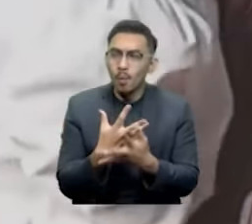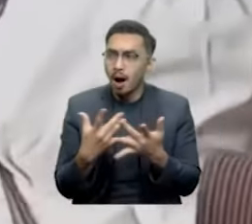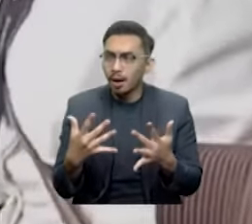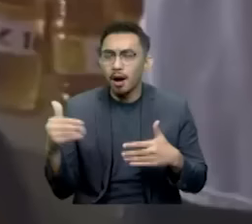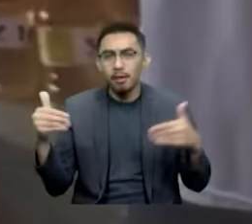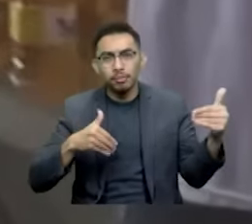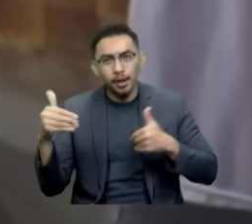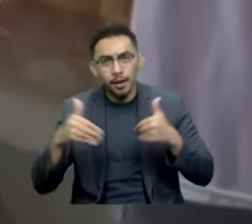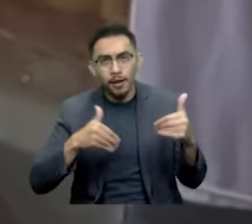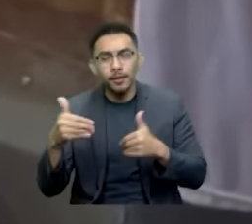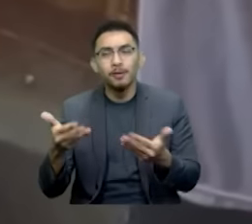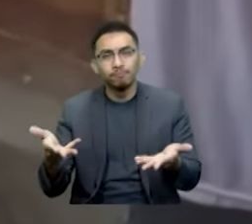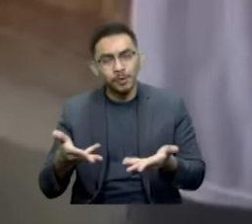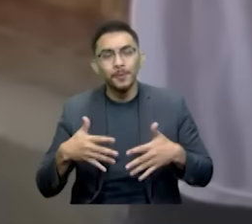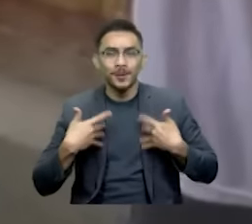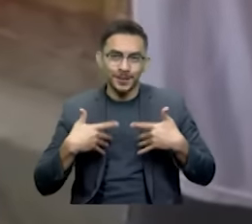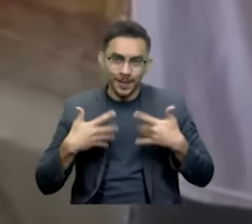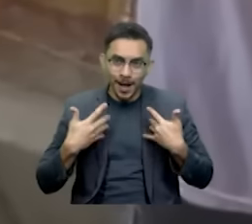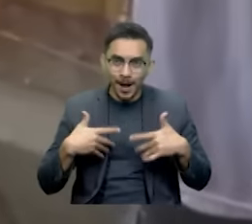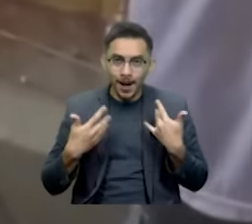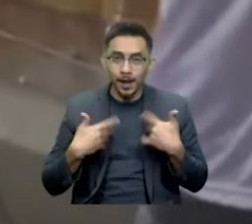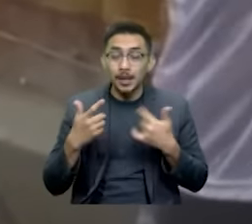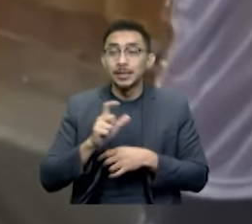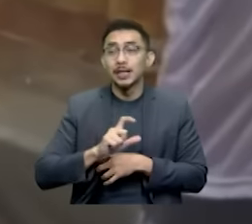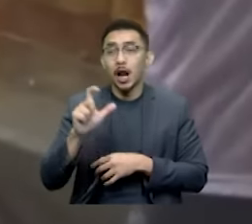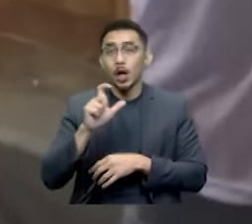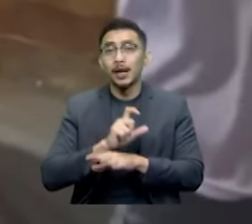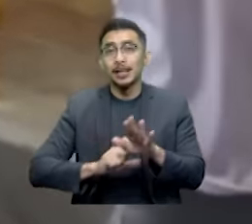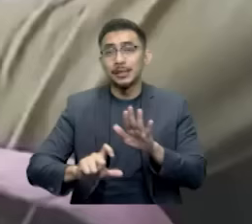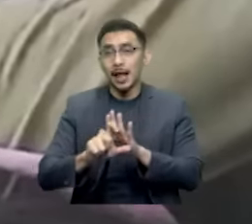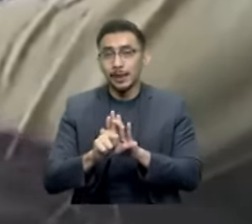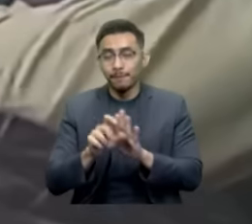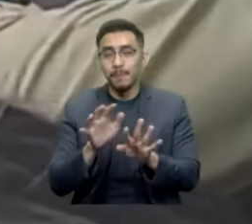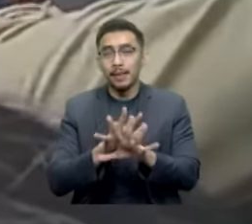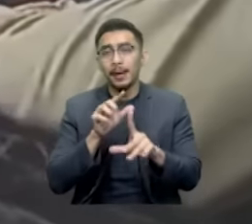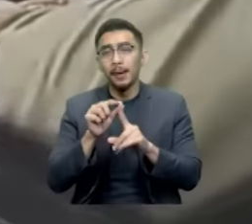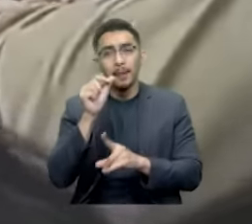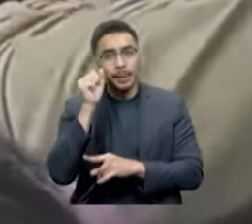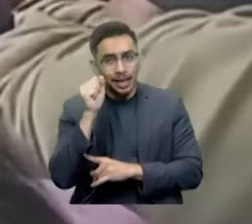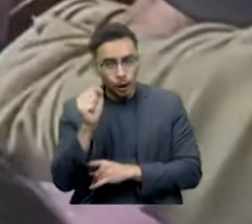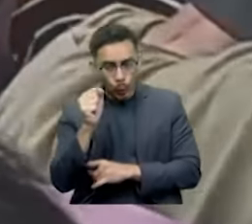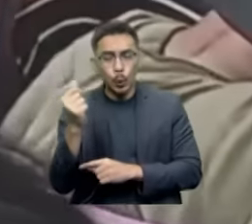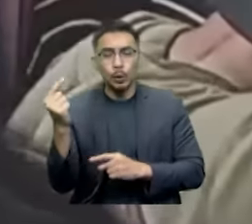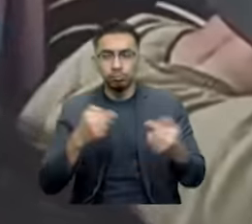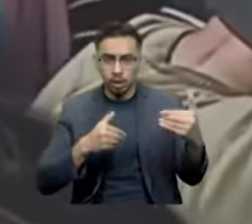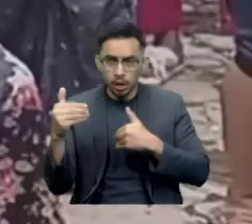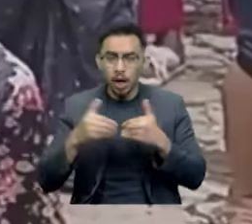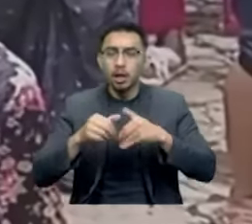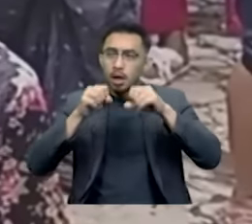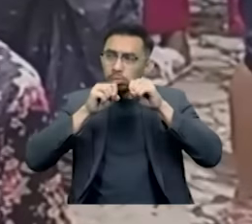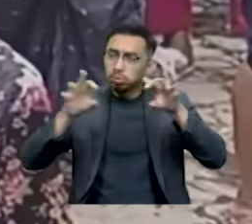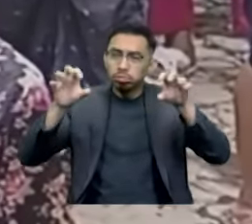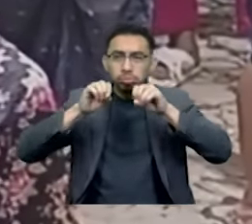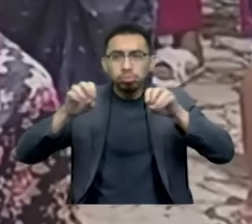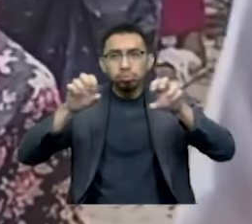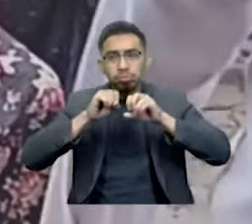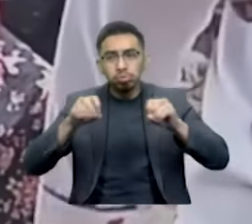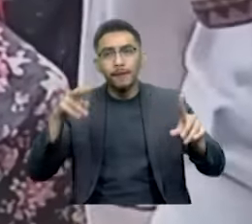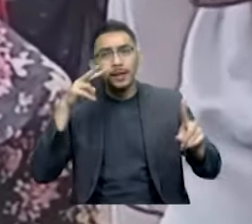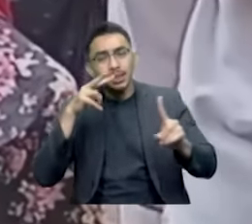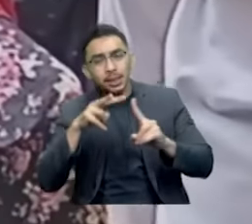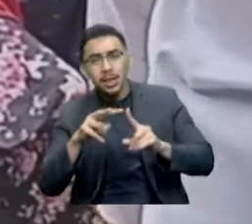caleg Partai Perindo juga hadir untuk menyerap aspirasi warga serta mensosialisasikan pasangan Capres-Cawapres Ganjar Mahfud pada pemilu 2024